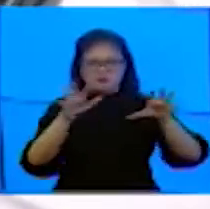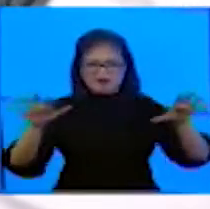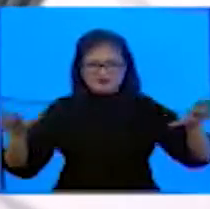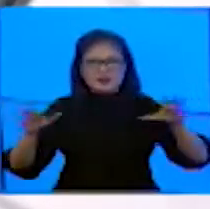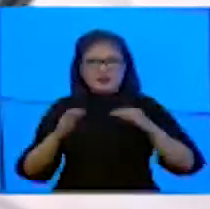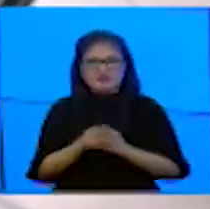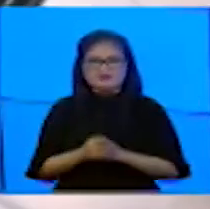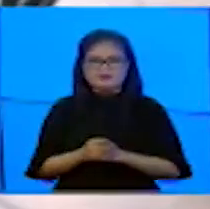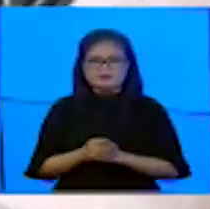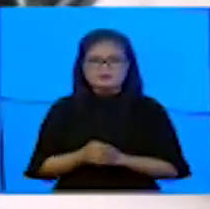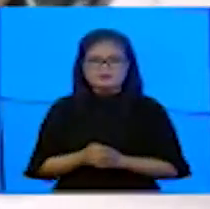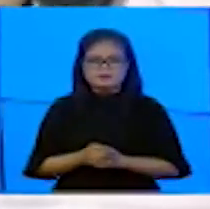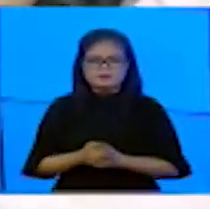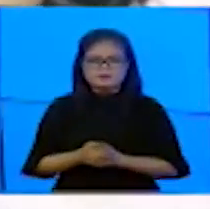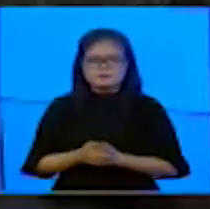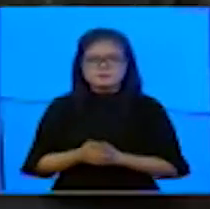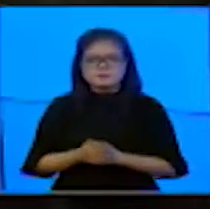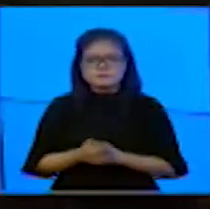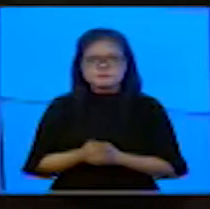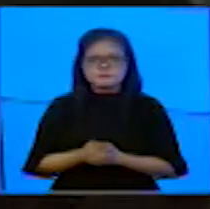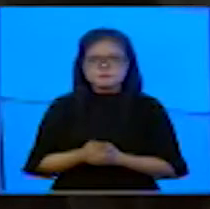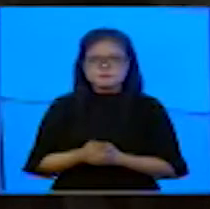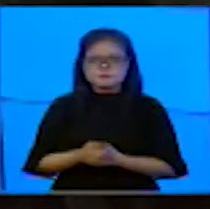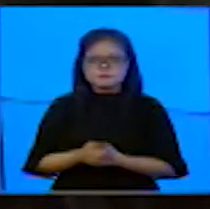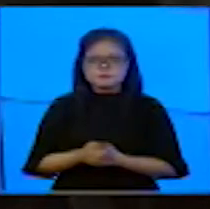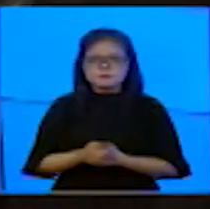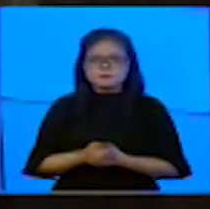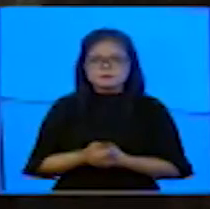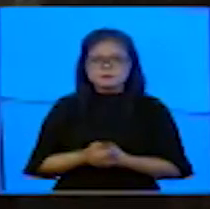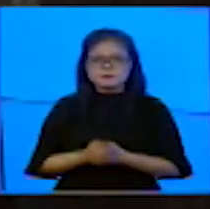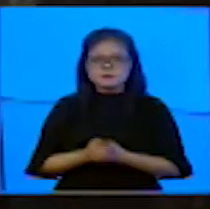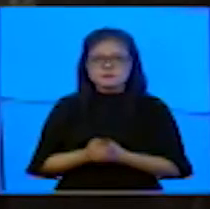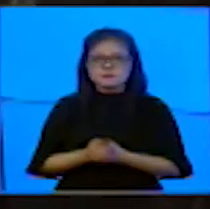Dari Bekasi, Jawa Barat, Rahmat Hidayat, iNews, melaporkan.